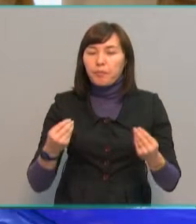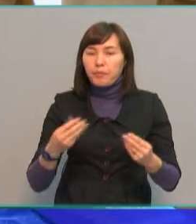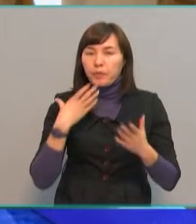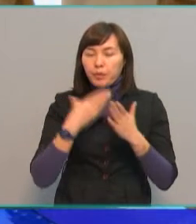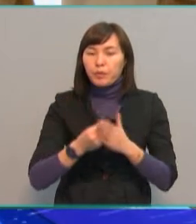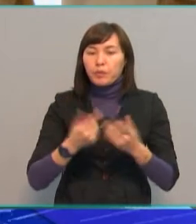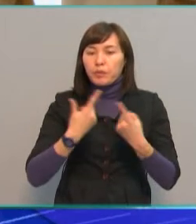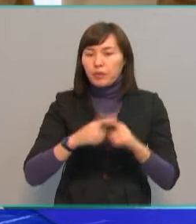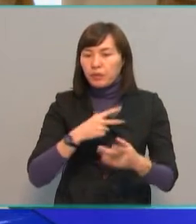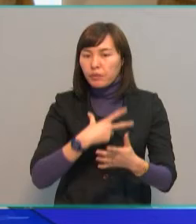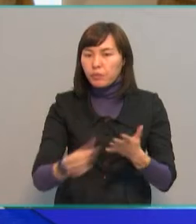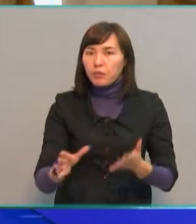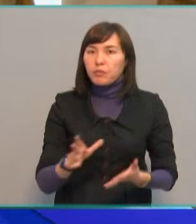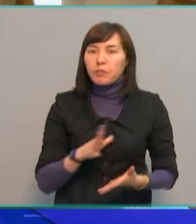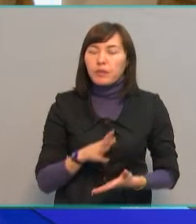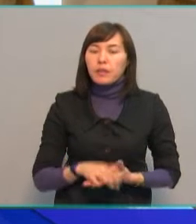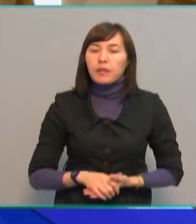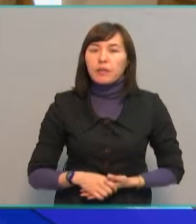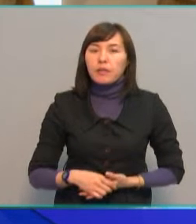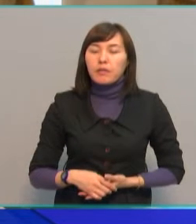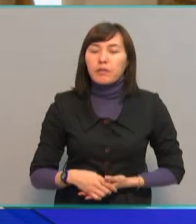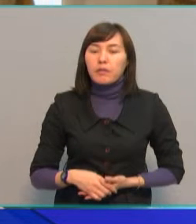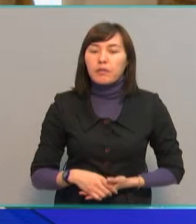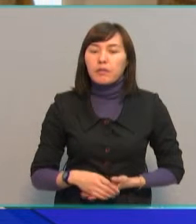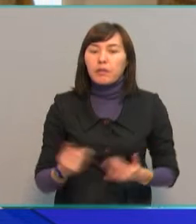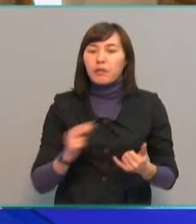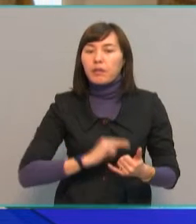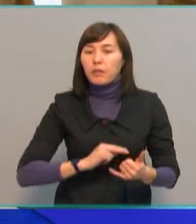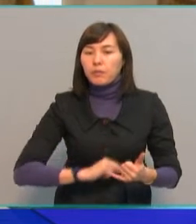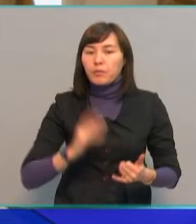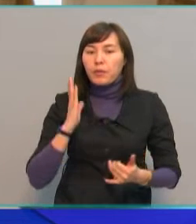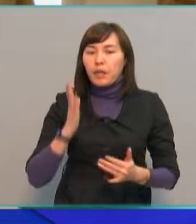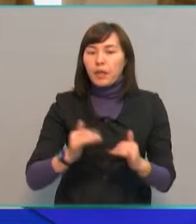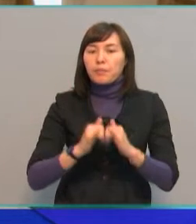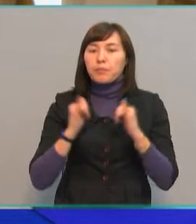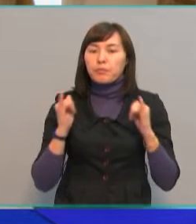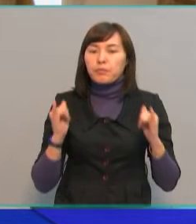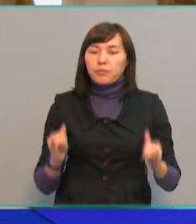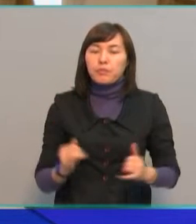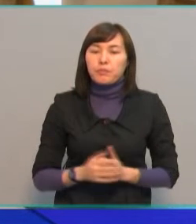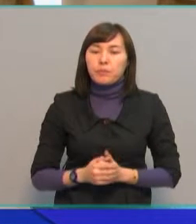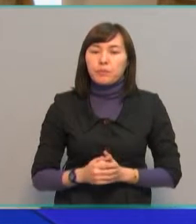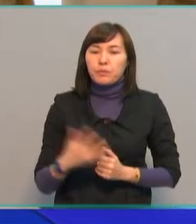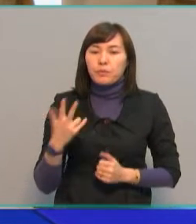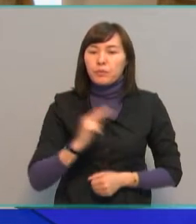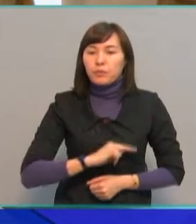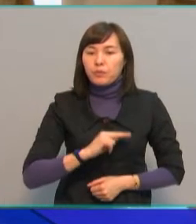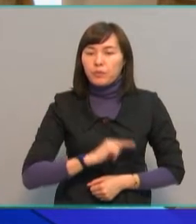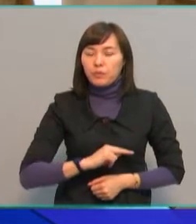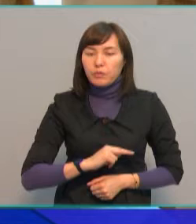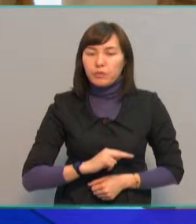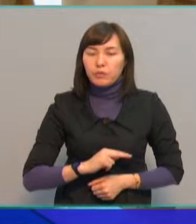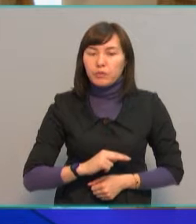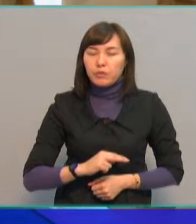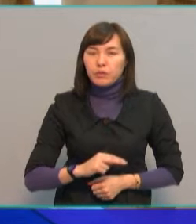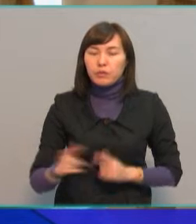сатып алдық. Сонымен қазір жұмысымыз біраз алға басты. Бұл цехта үш жұмыс жаңағыдай